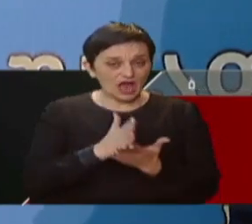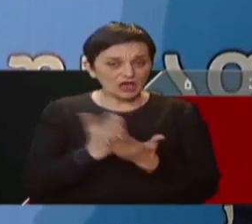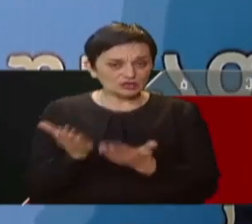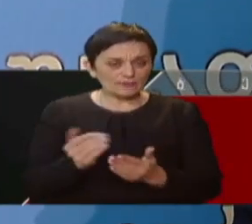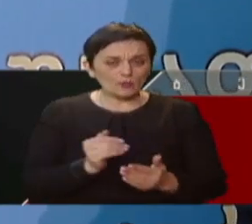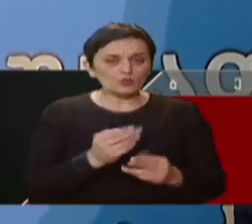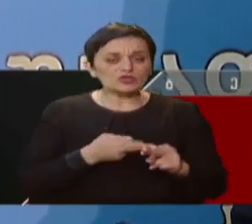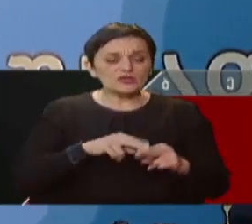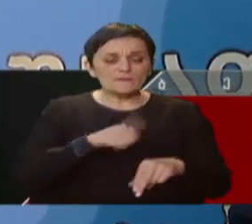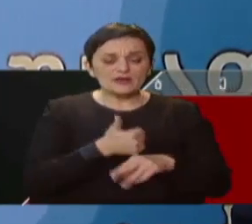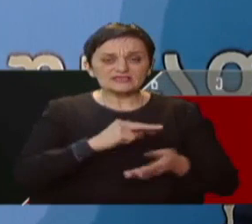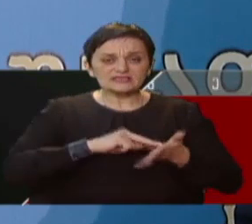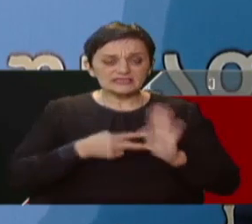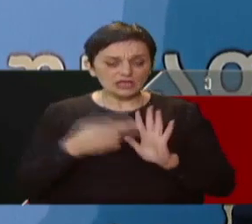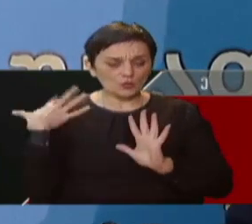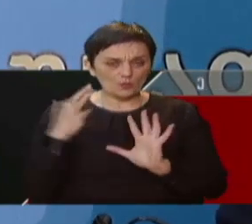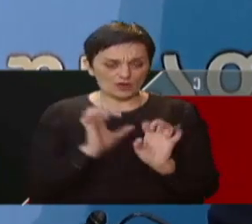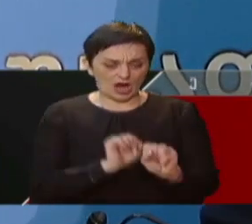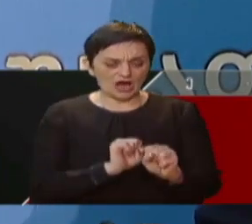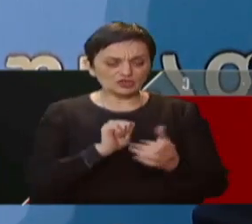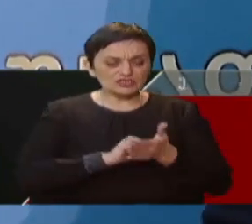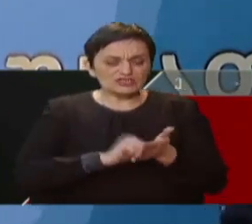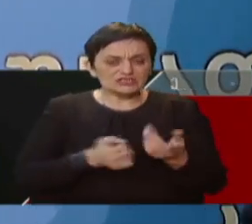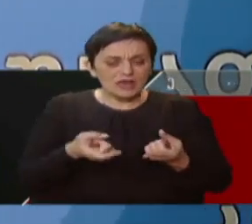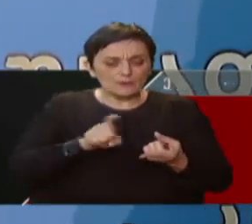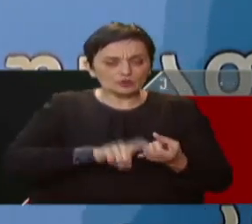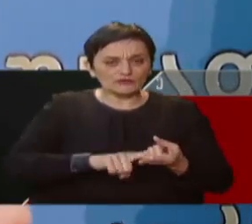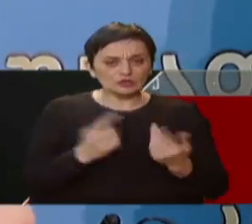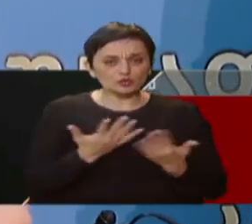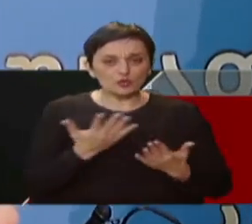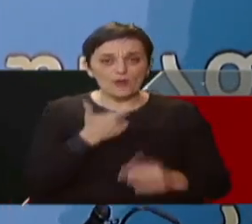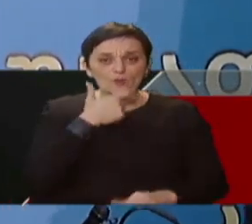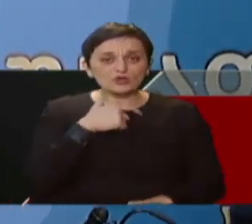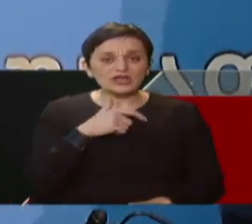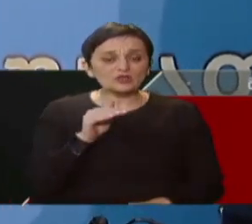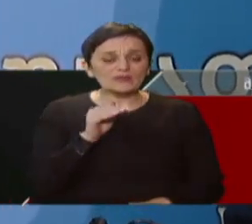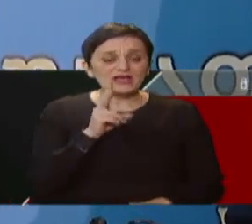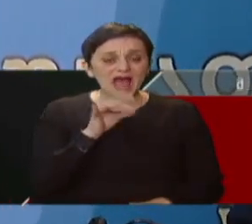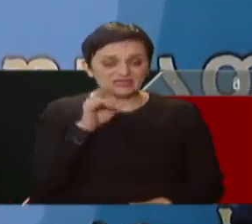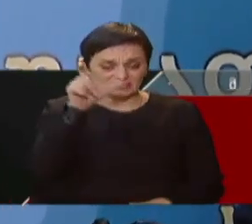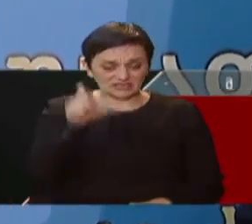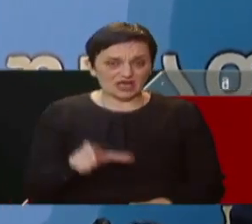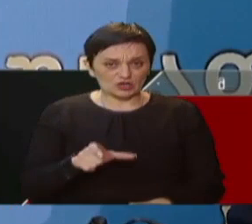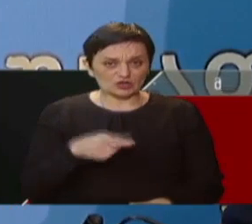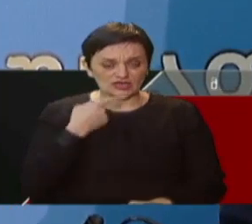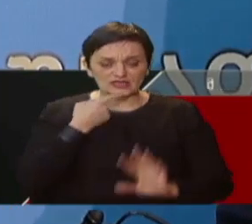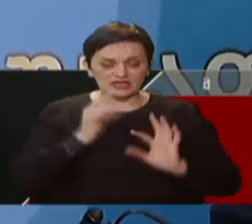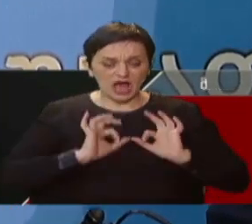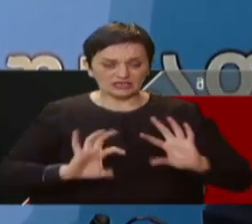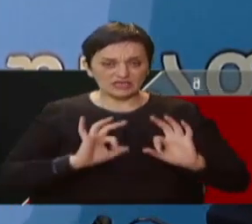იმ სტრატეგიული მხარდაჭერის საფუძველზე, რომელიც ბატონი ფედერალური კანცლერის მიერ იქნა